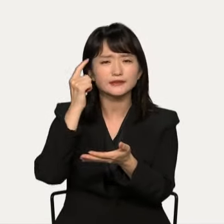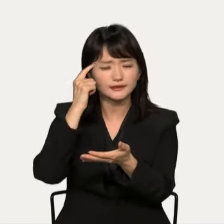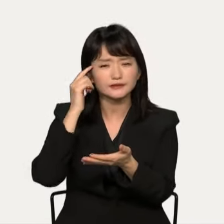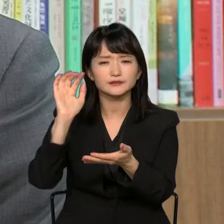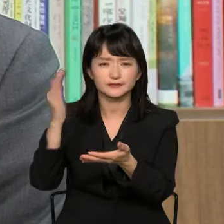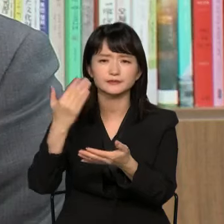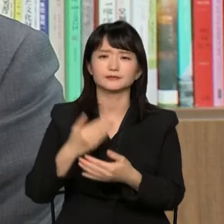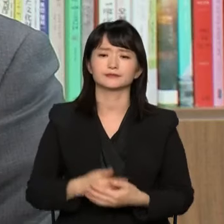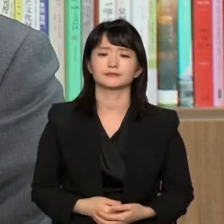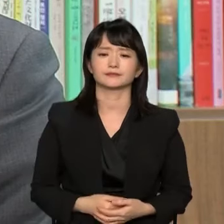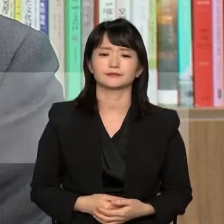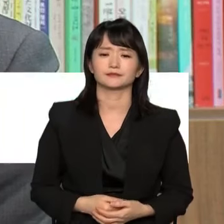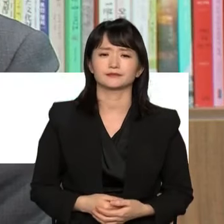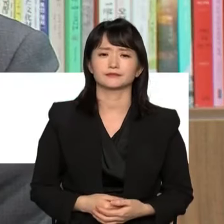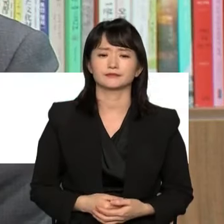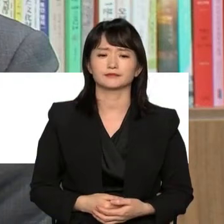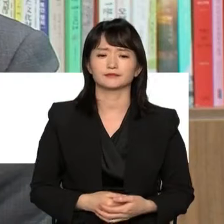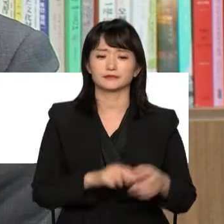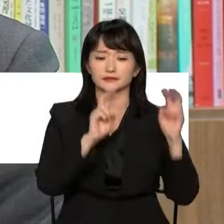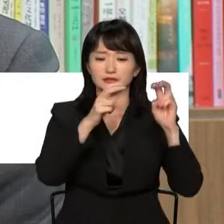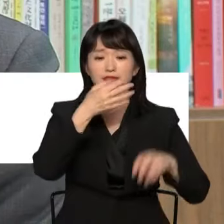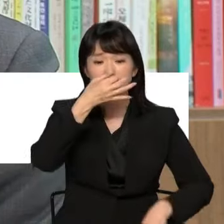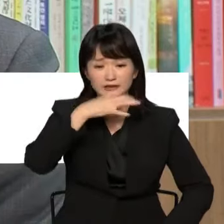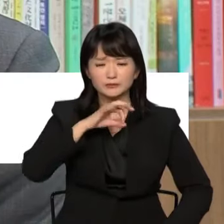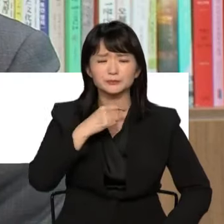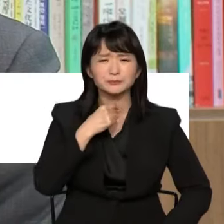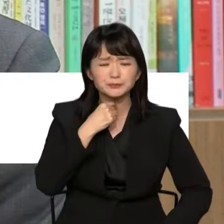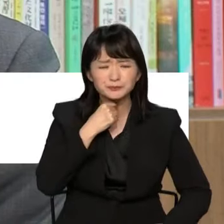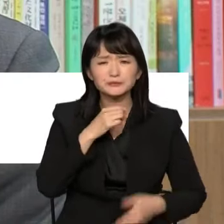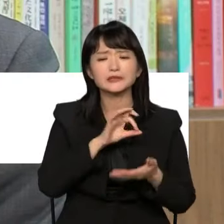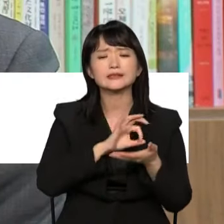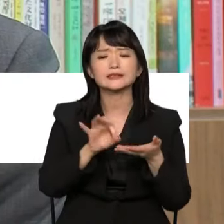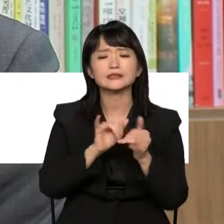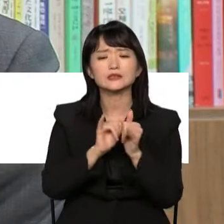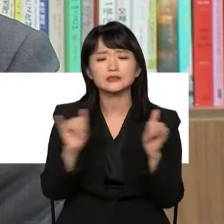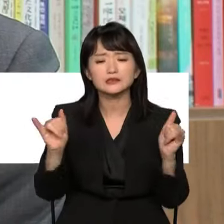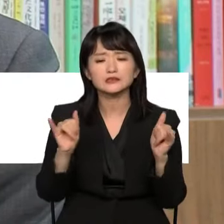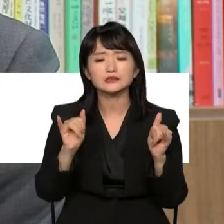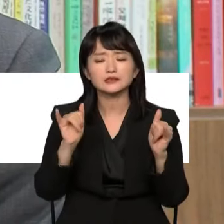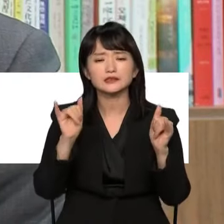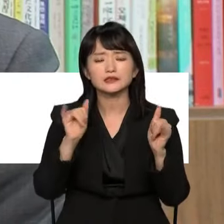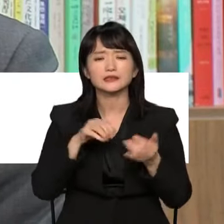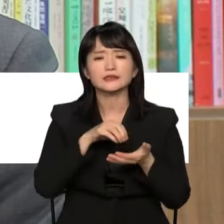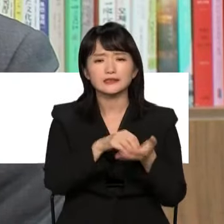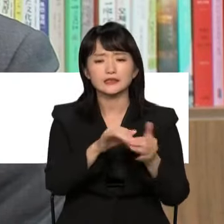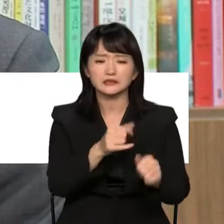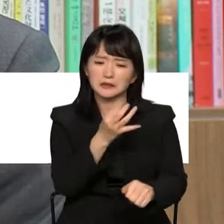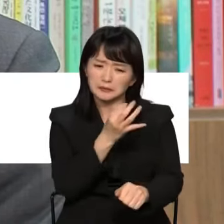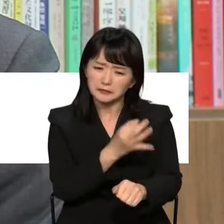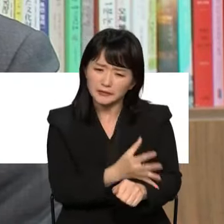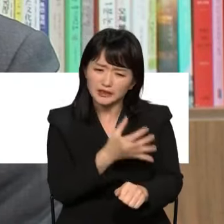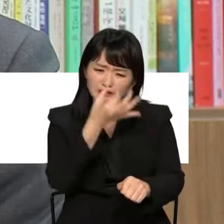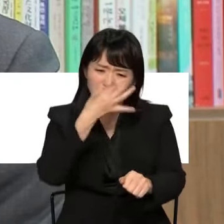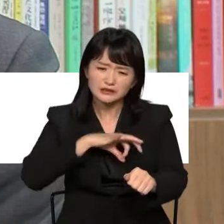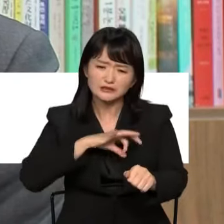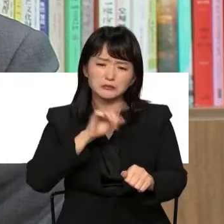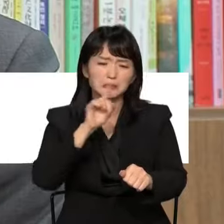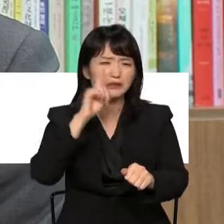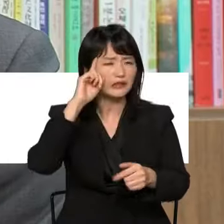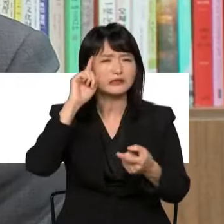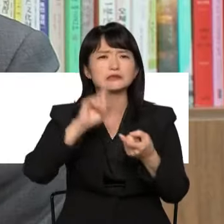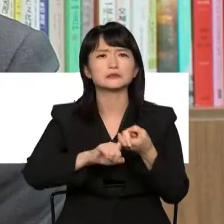설명했습니다. 기업의 이익만을 추구하고 소비자들이나 또 가입자들의 편의라든지 이익에 대해서는